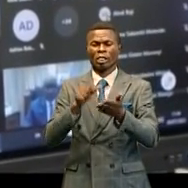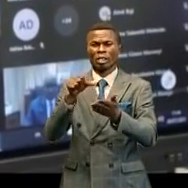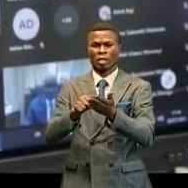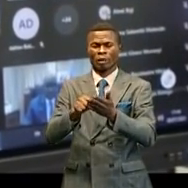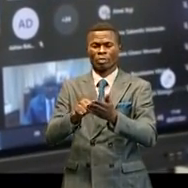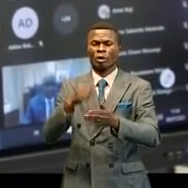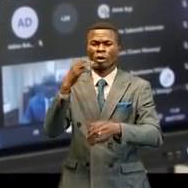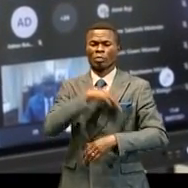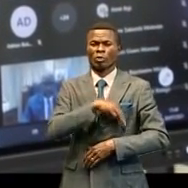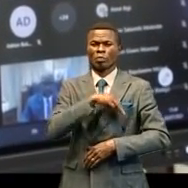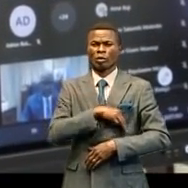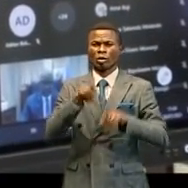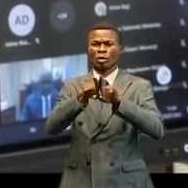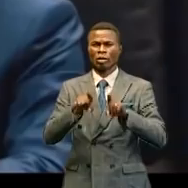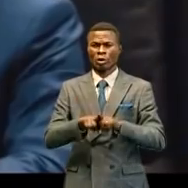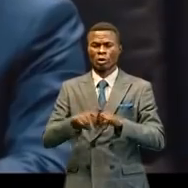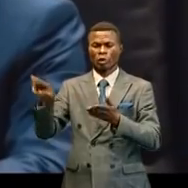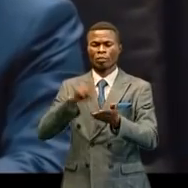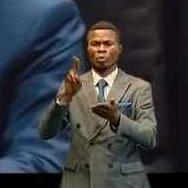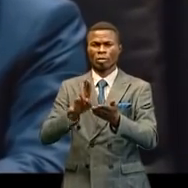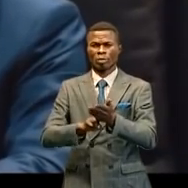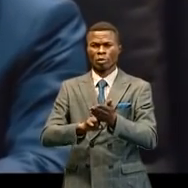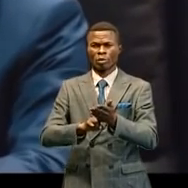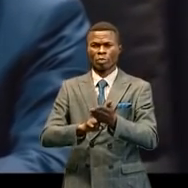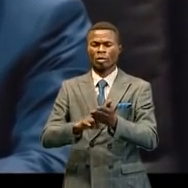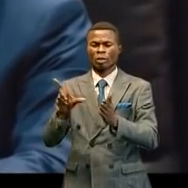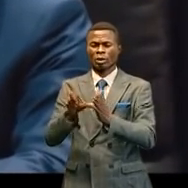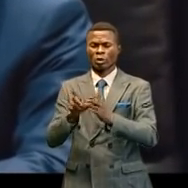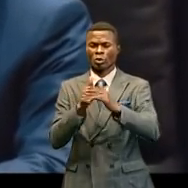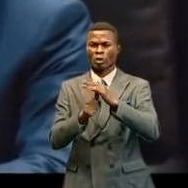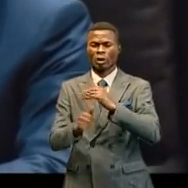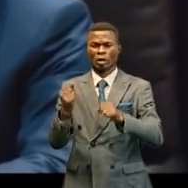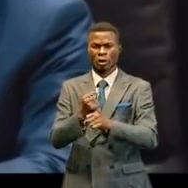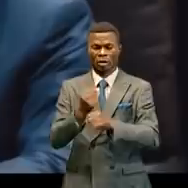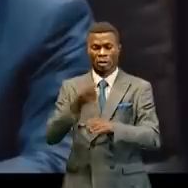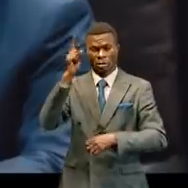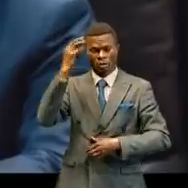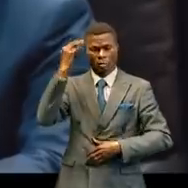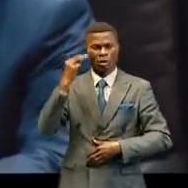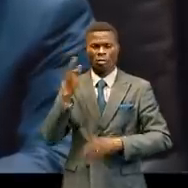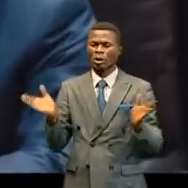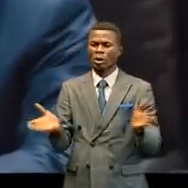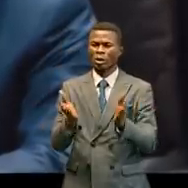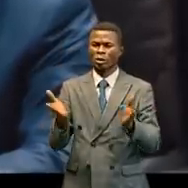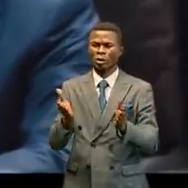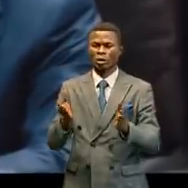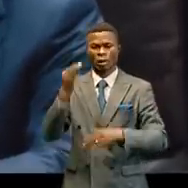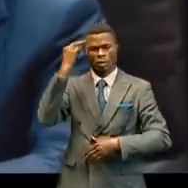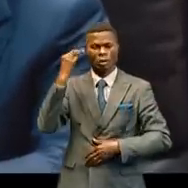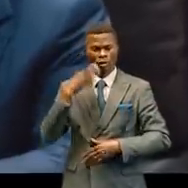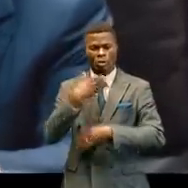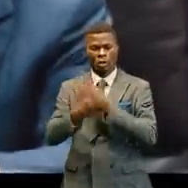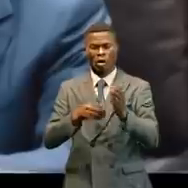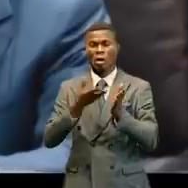des missions ainsi que par la signature d'un code d'éthique. Le Premier ministre a exhorté le ministre à